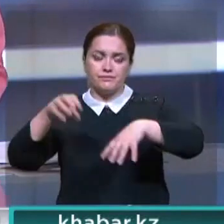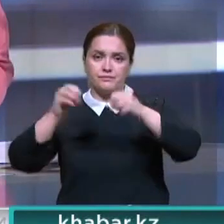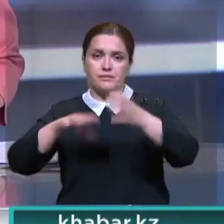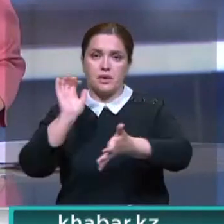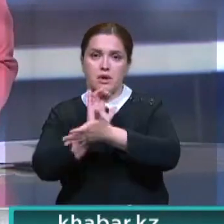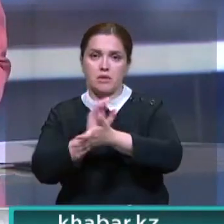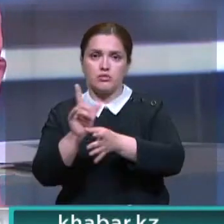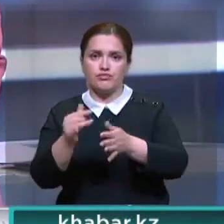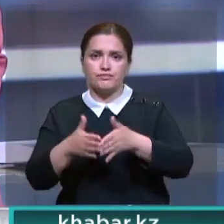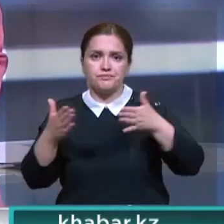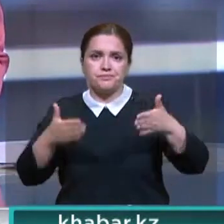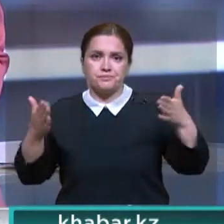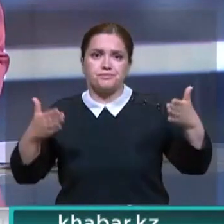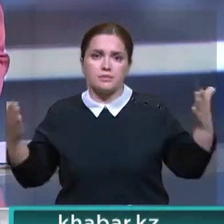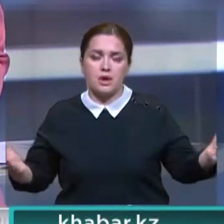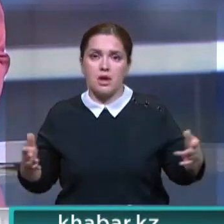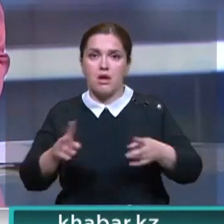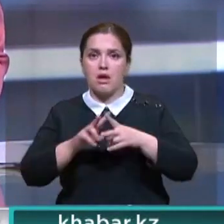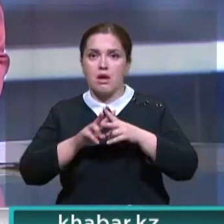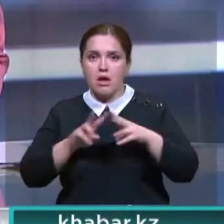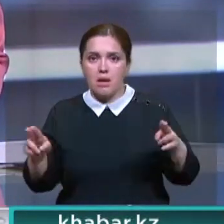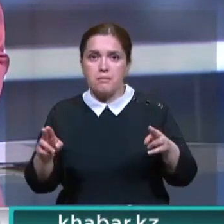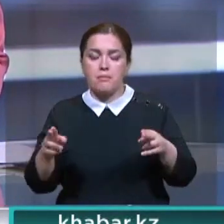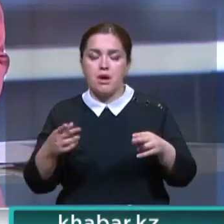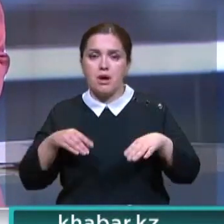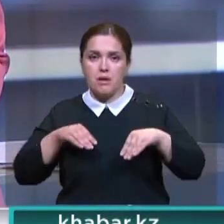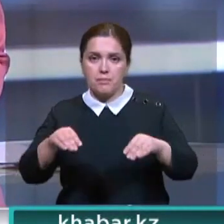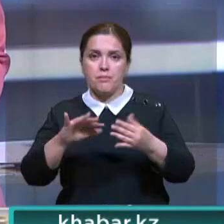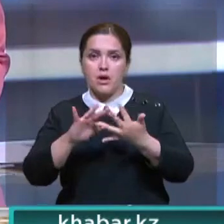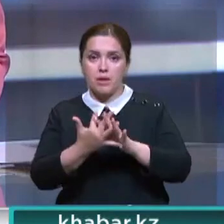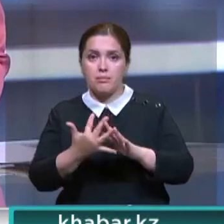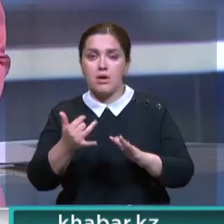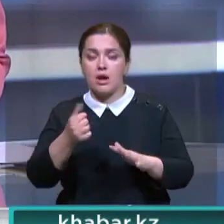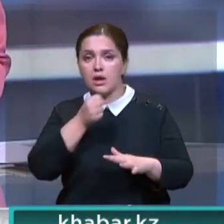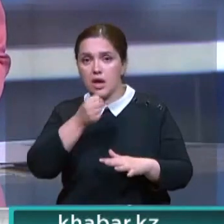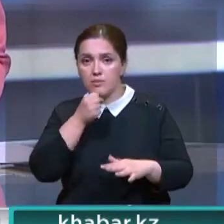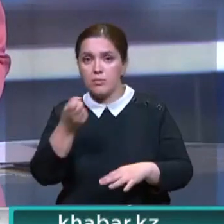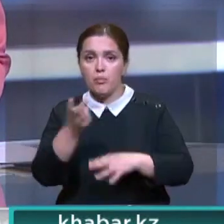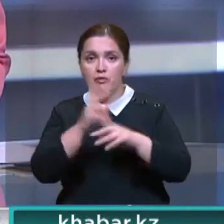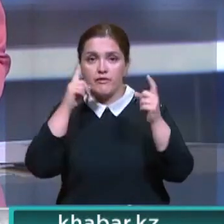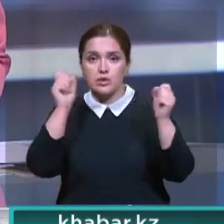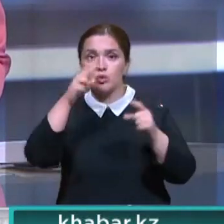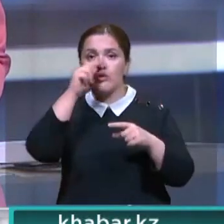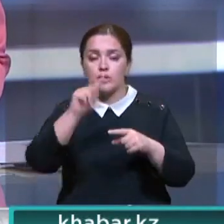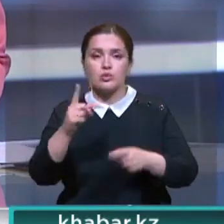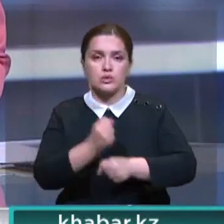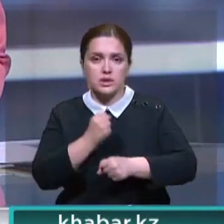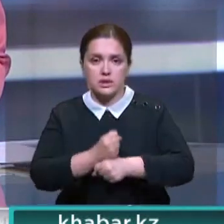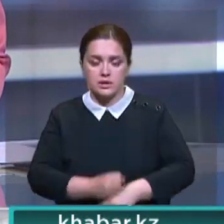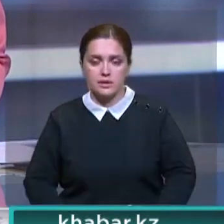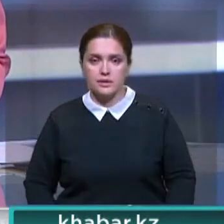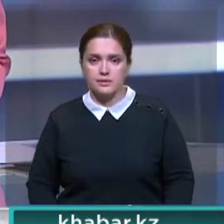его территория достигла пахотных полей фермеров. Наш корреспондент Гафу Али посетил Тургень и выяснил, кто виноват и что